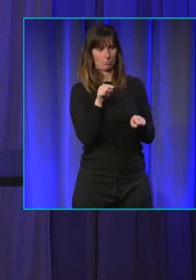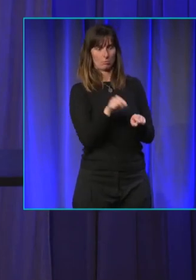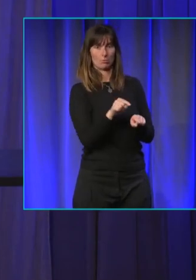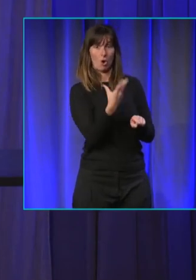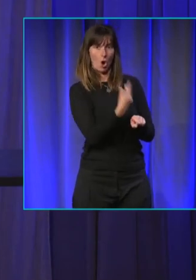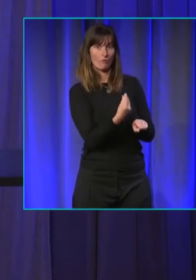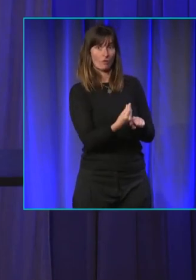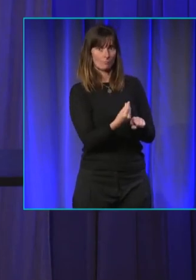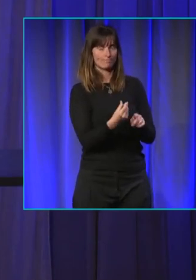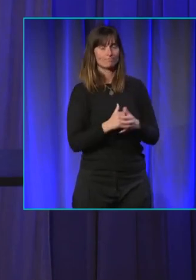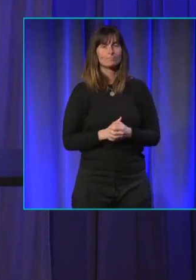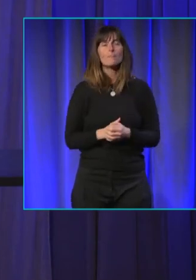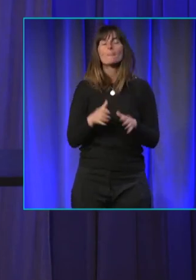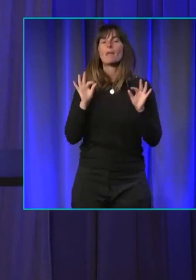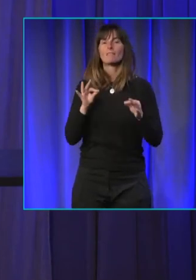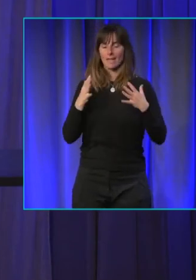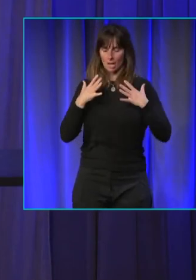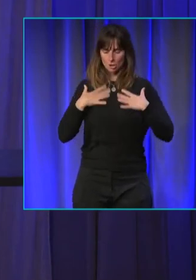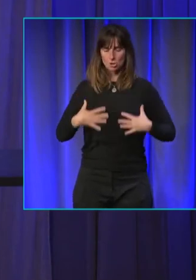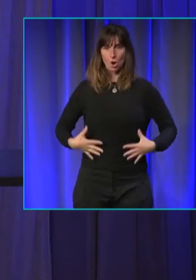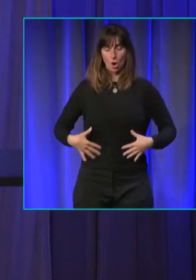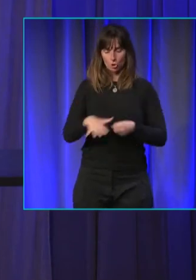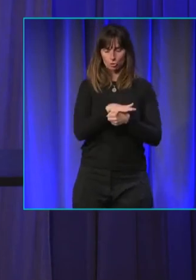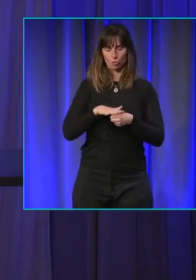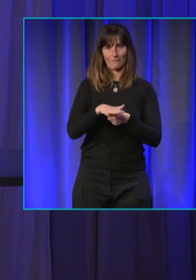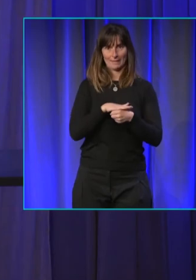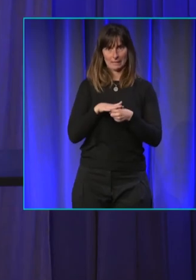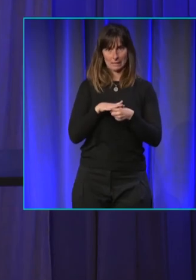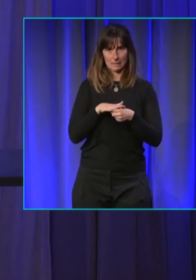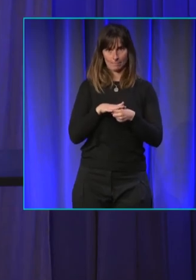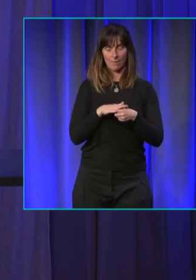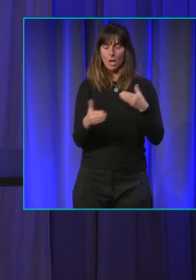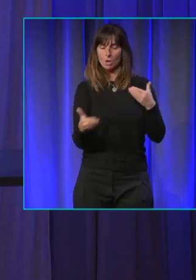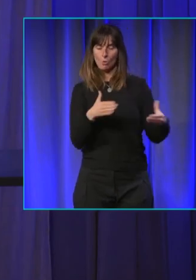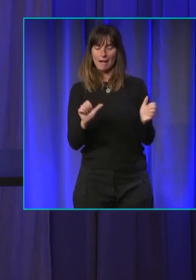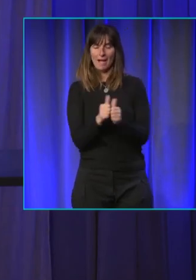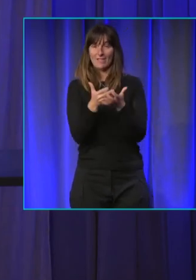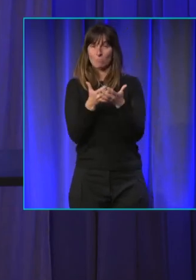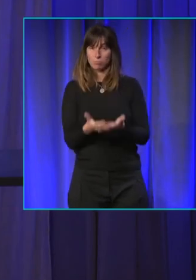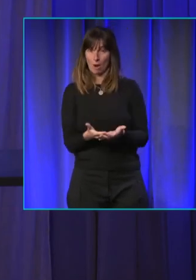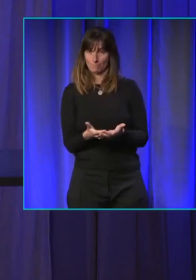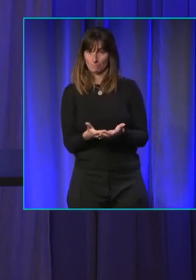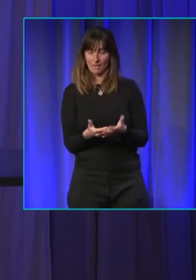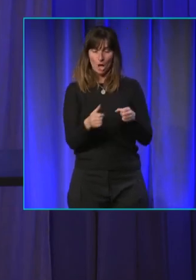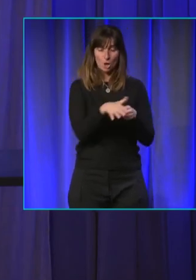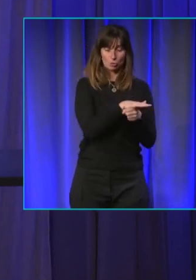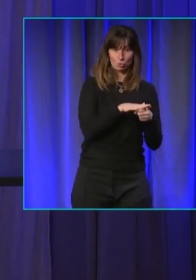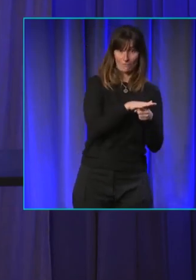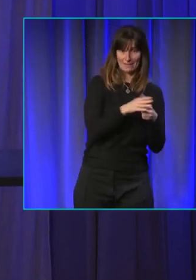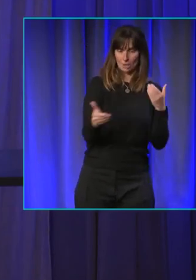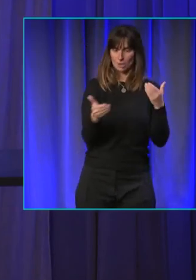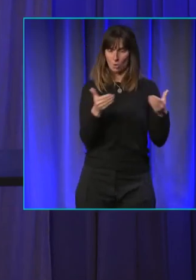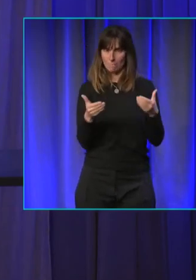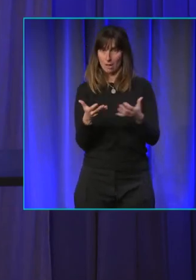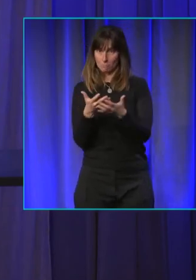la surface corporelle d'un enfant, lorsqu'elle est rapportée à son poids, donc la surface relative au poids,